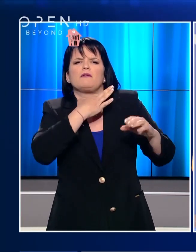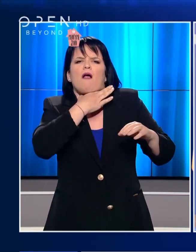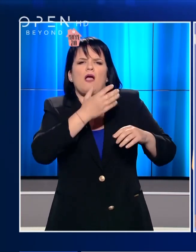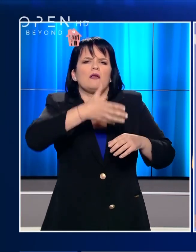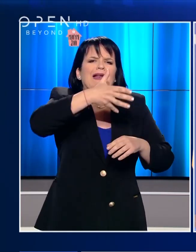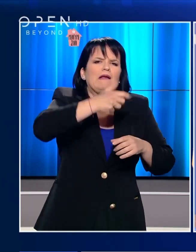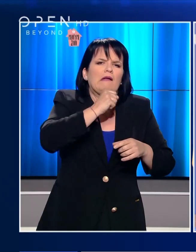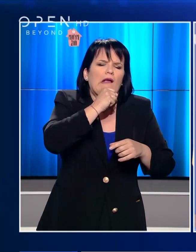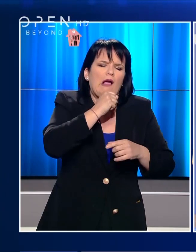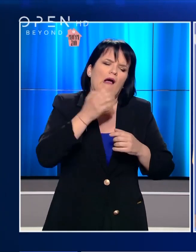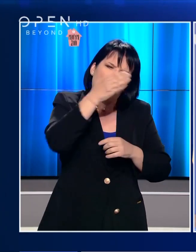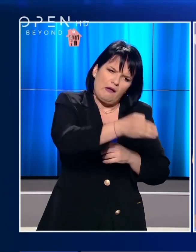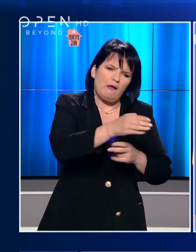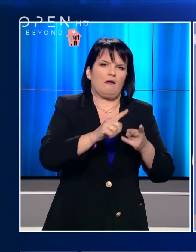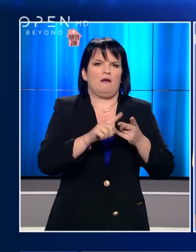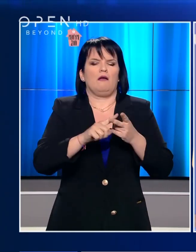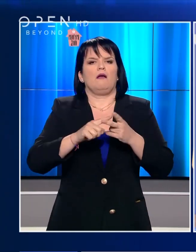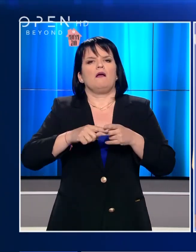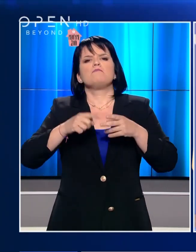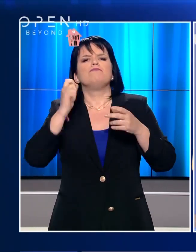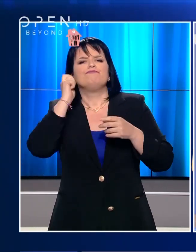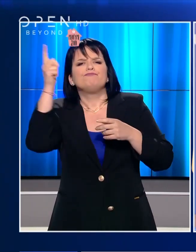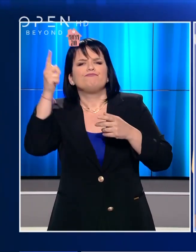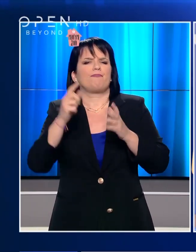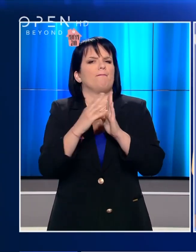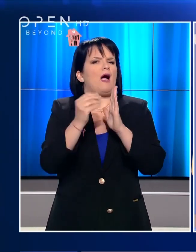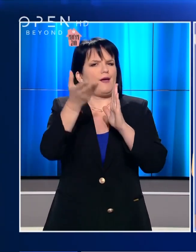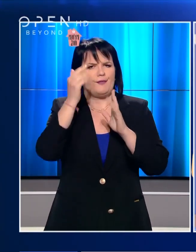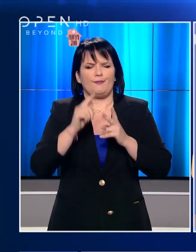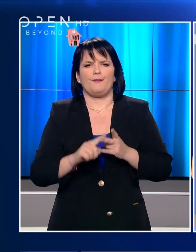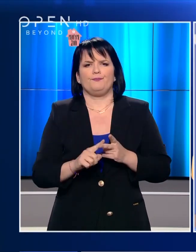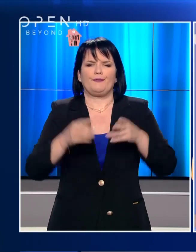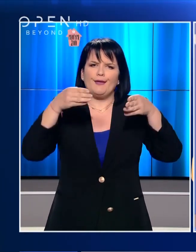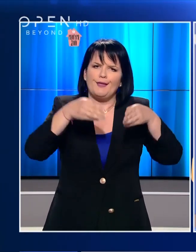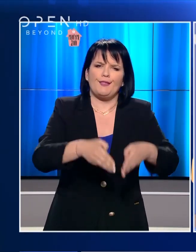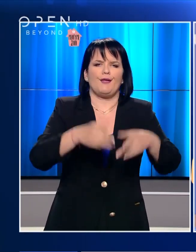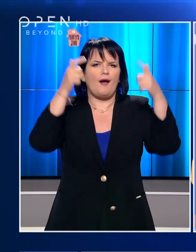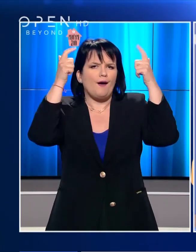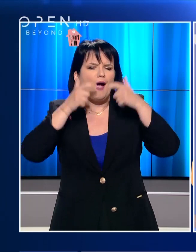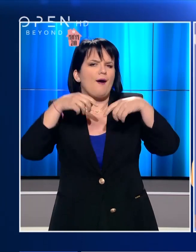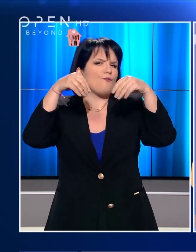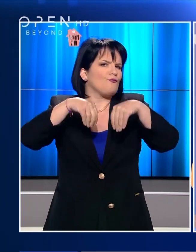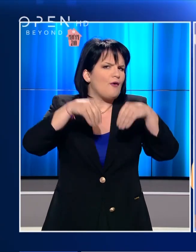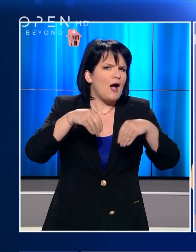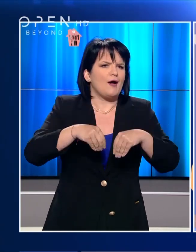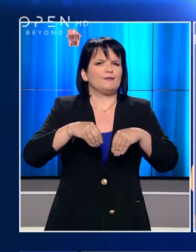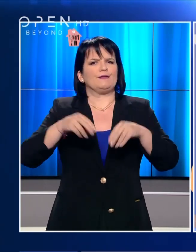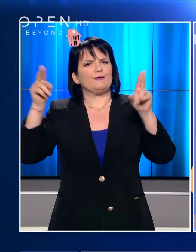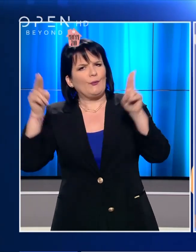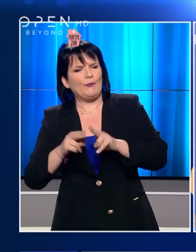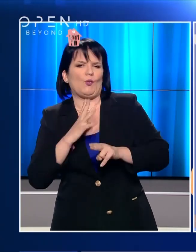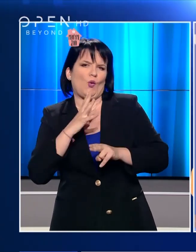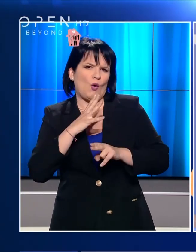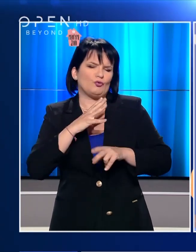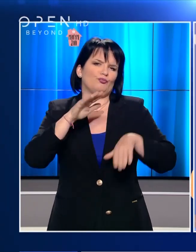ανάγκη. Μετάβαση σε τελετή παραδείγματος χάρη, κηδεία, γάμος, βάφτιση ή ανάλογες τελετές